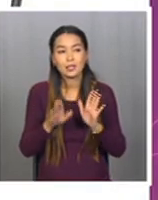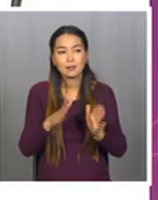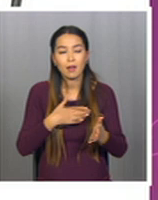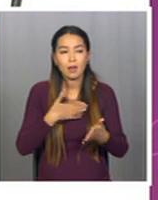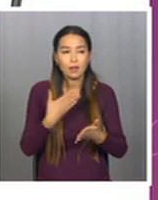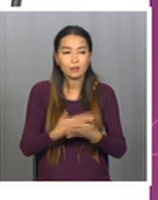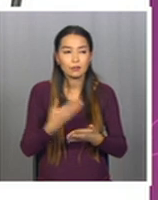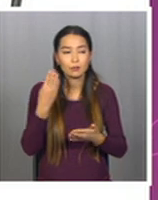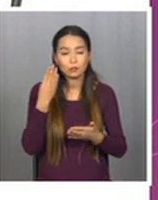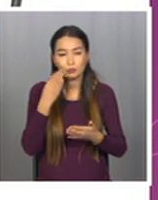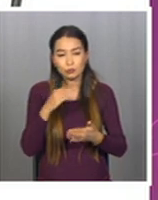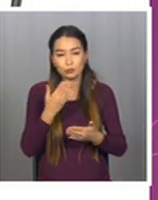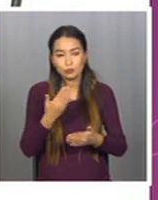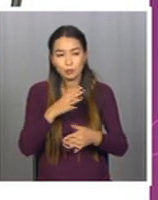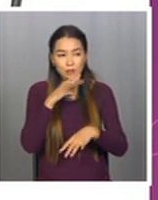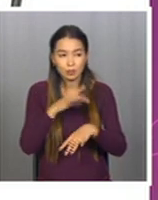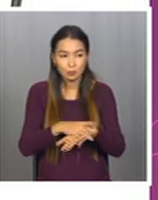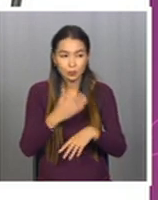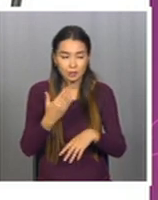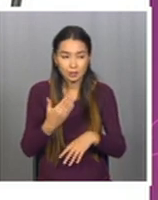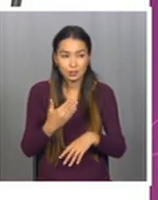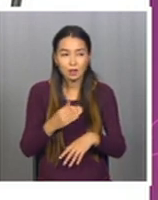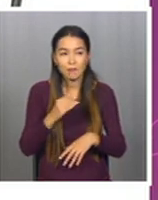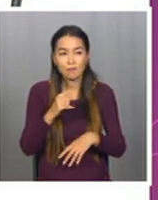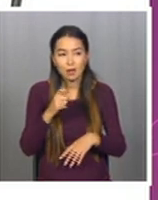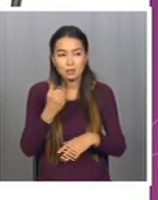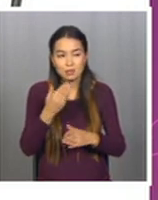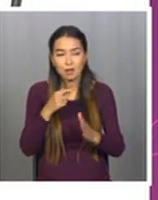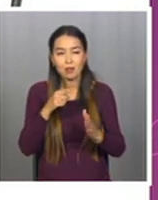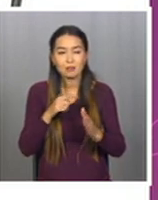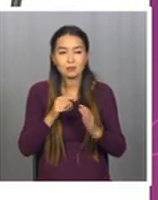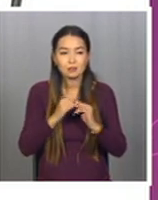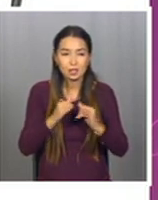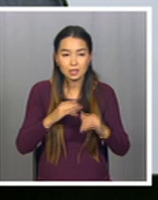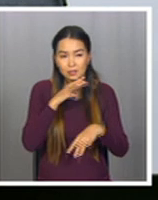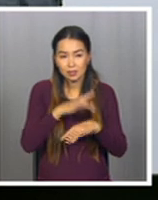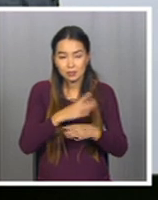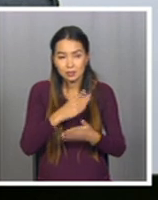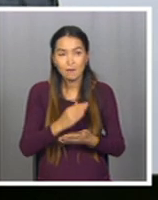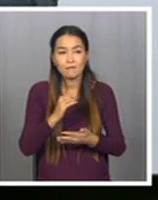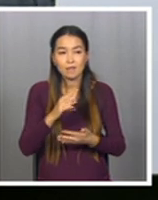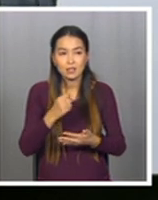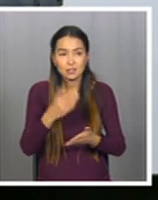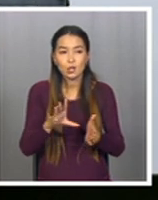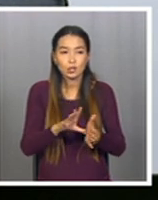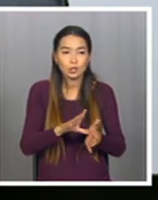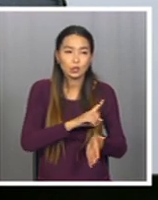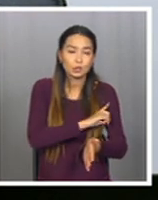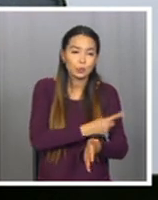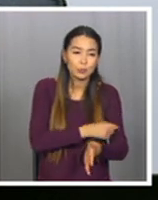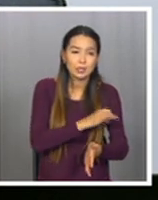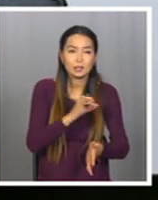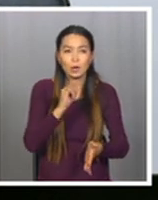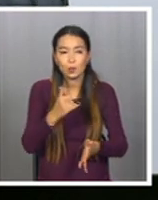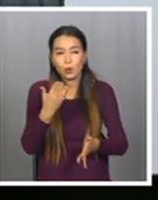жүктеме жалғаған кезде фаза ығысуын анықтадық. Яғни фаза ығысуы тоқ күші мен кернеудің арасындағы